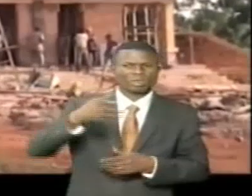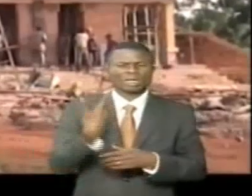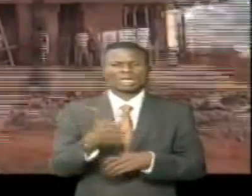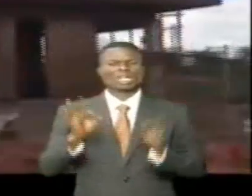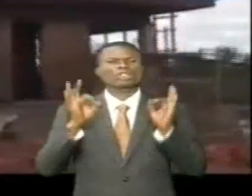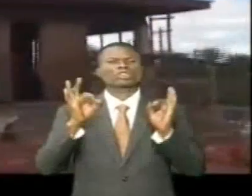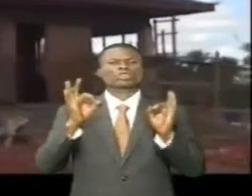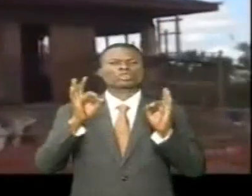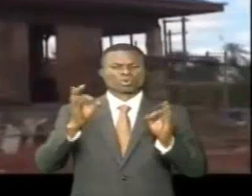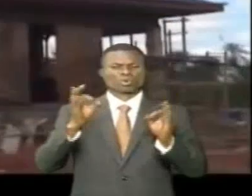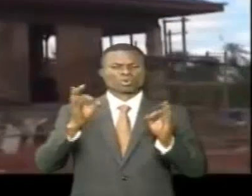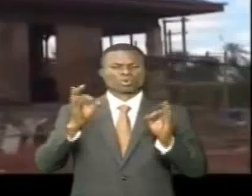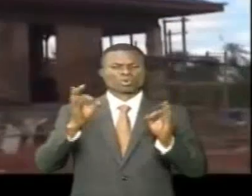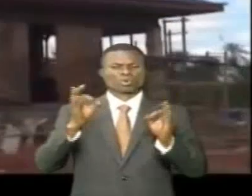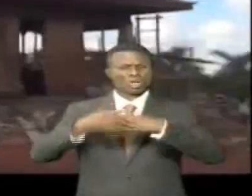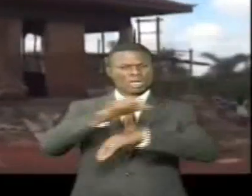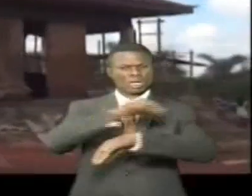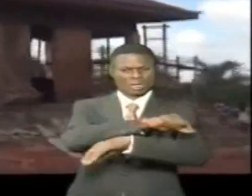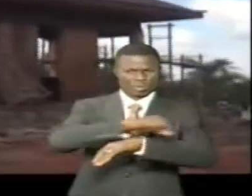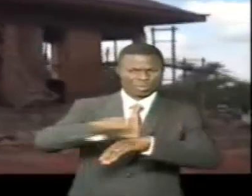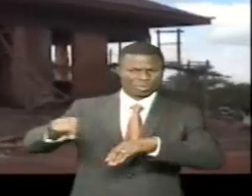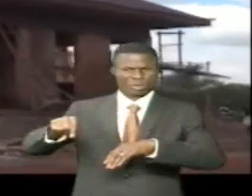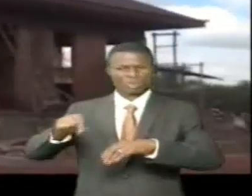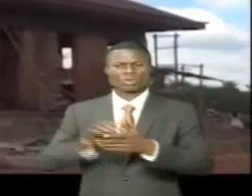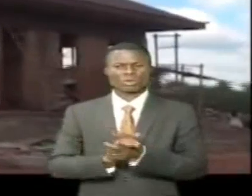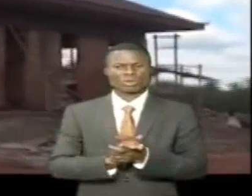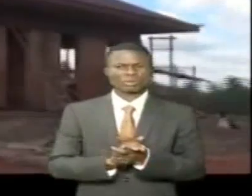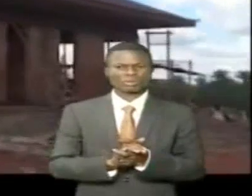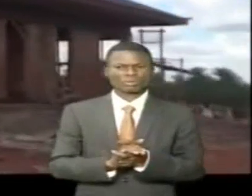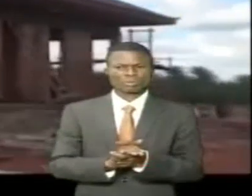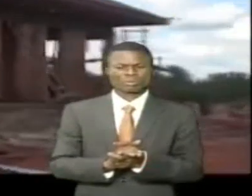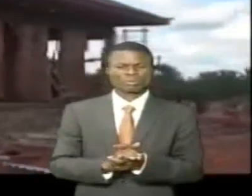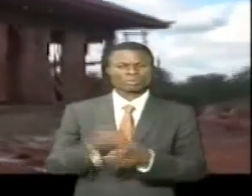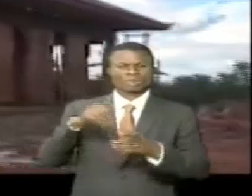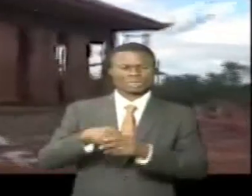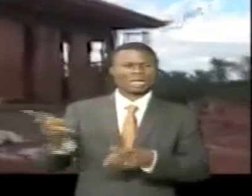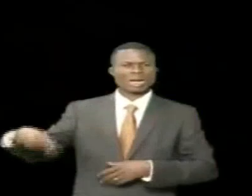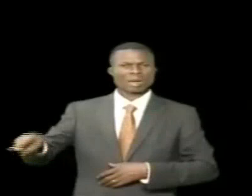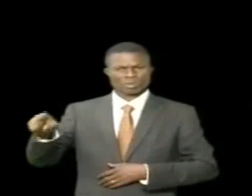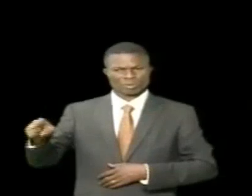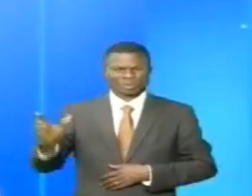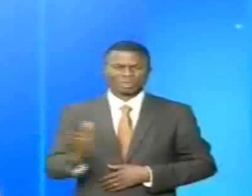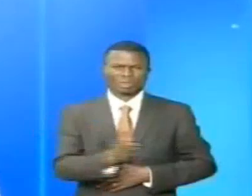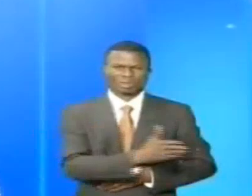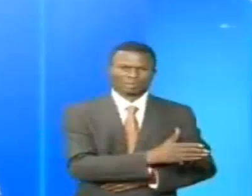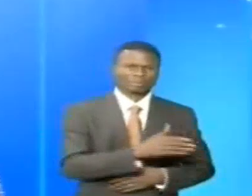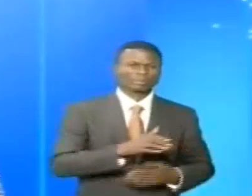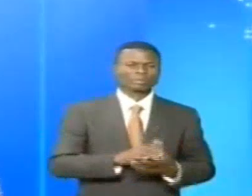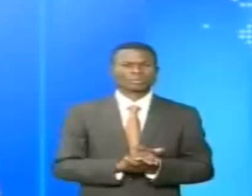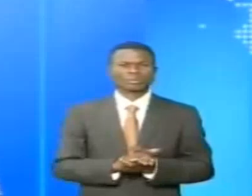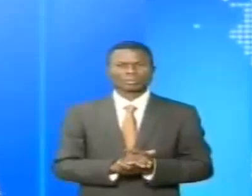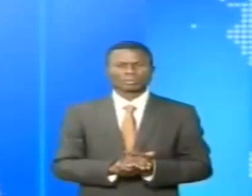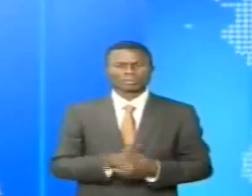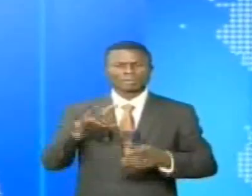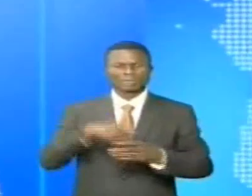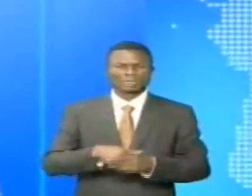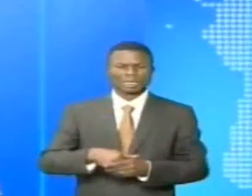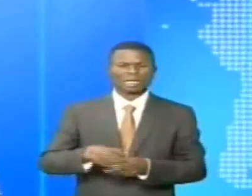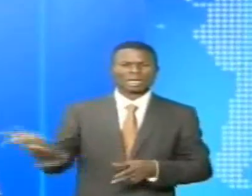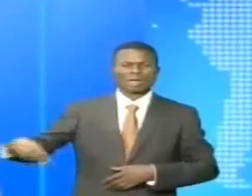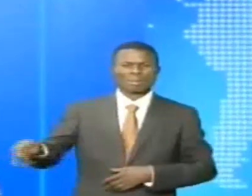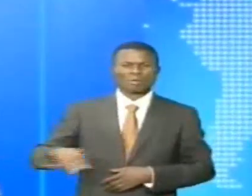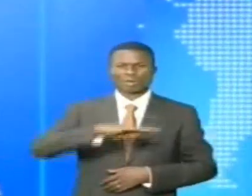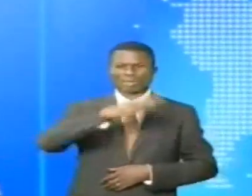Haut-Tuilé, tout comme la construction de ce poste-péage moderne à travers la province. Dans le Maniema, par contre,